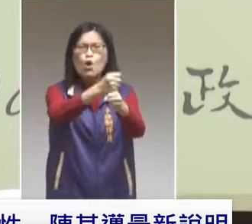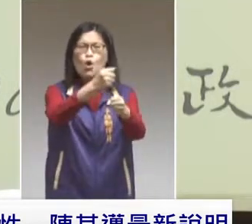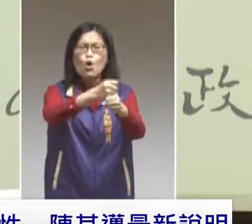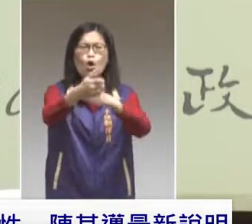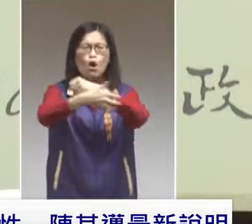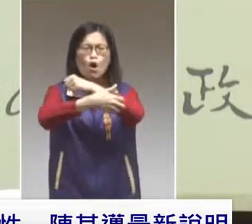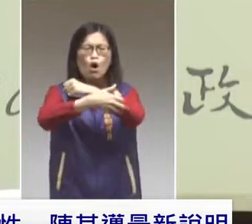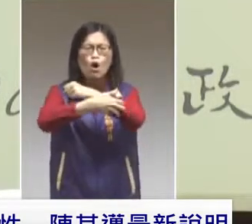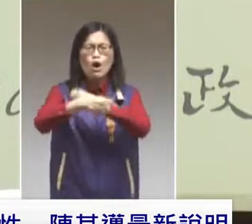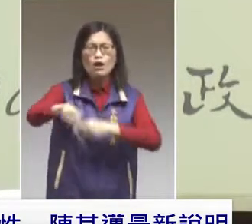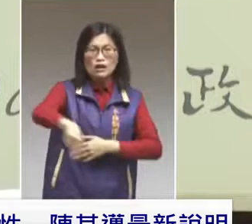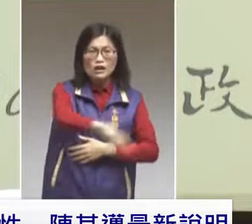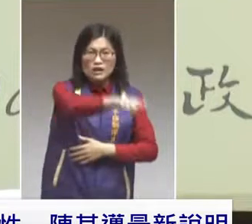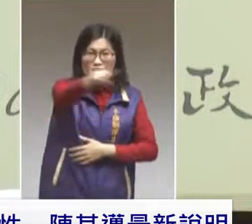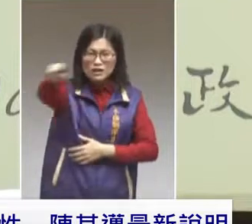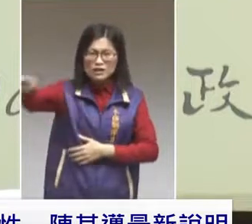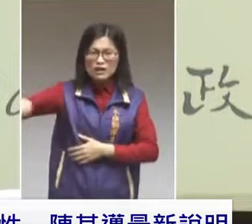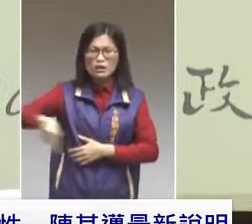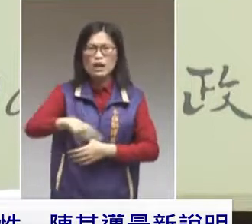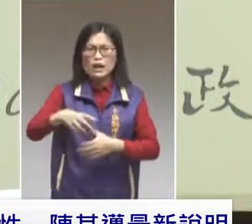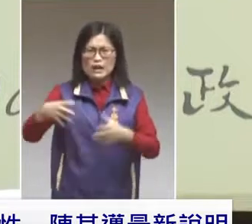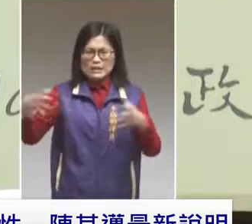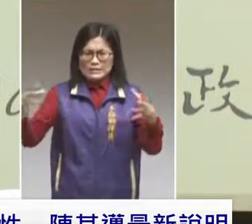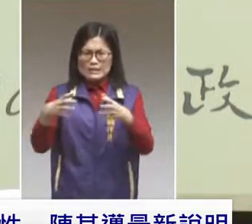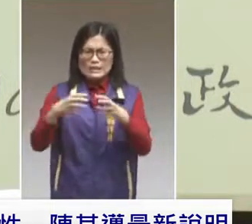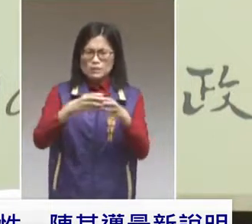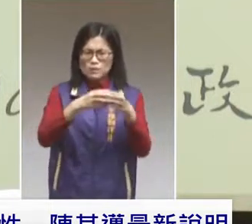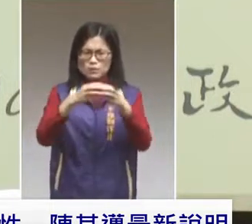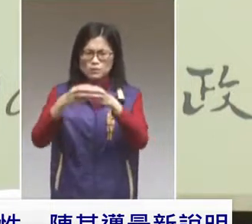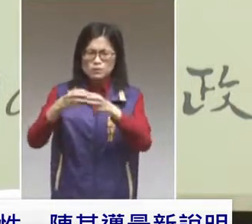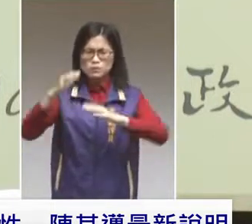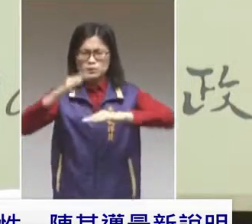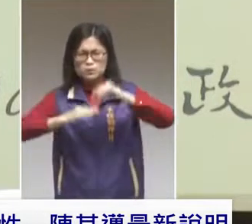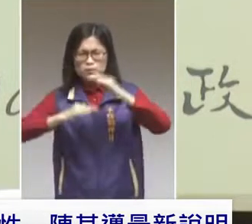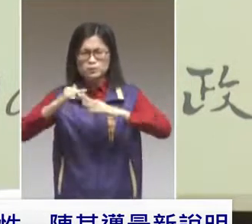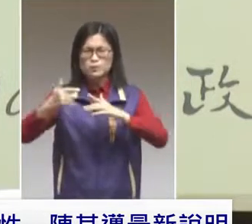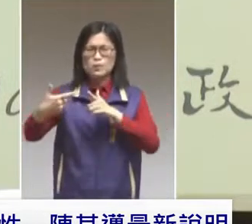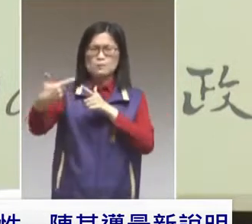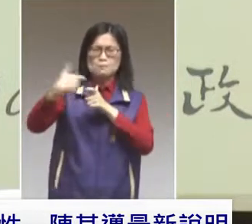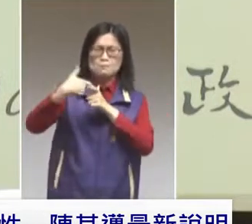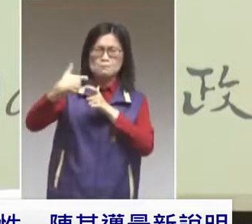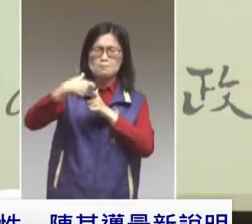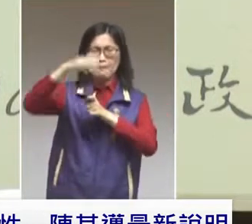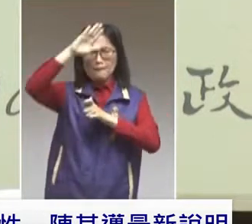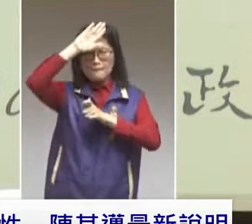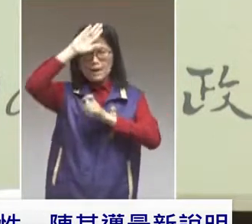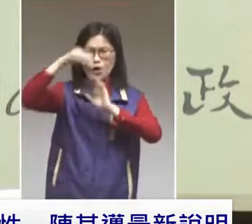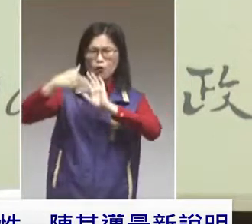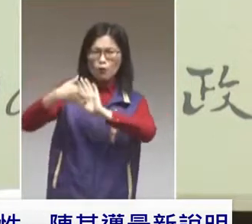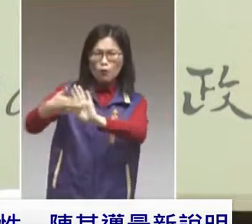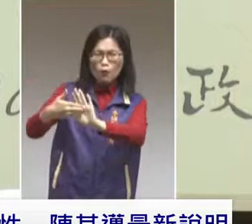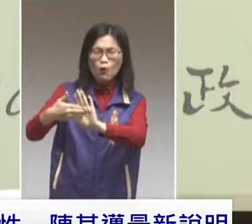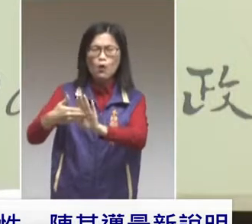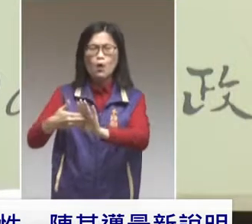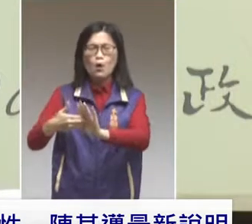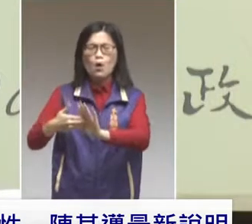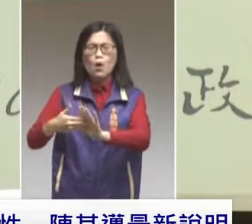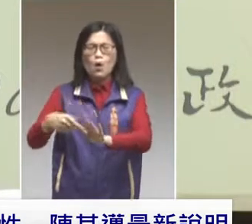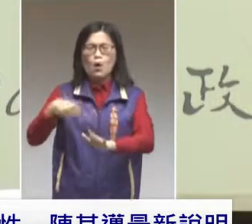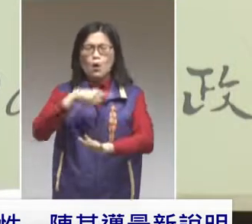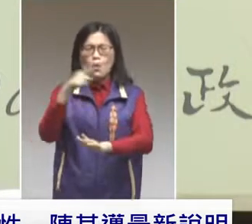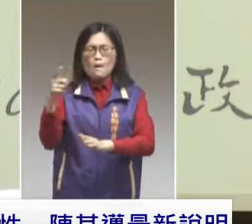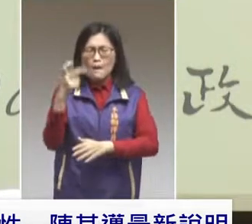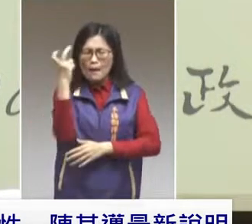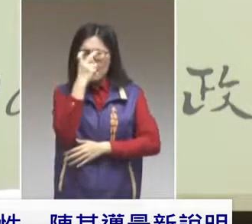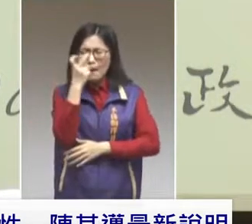我们的港区的工作的人员，大家都非常的团结，非常的配合防疫，